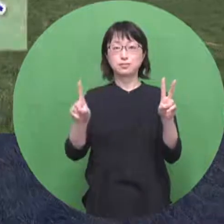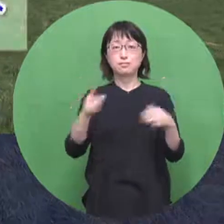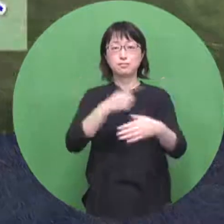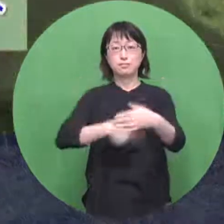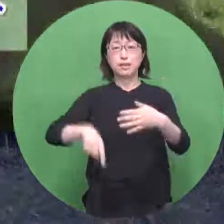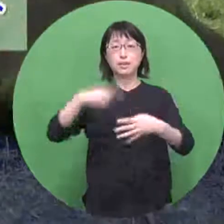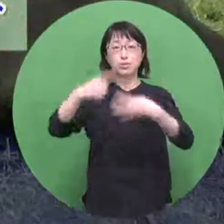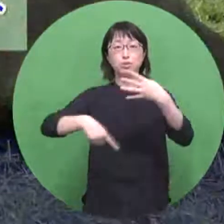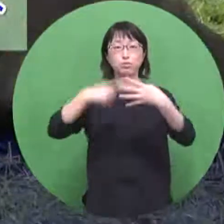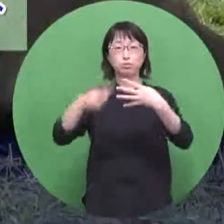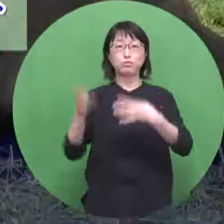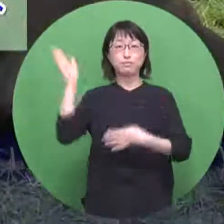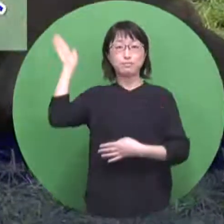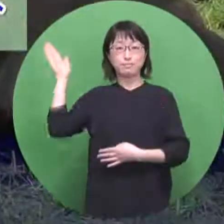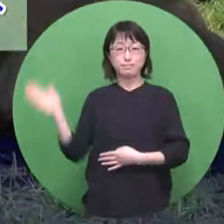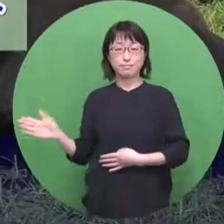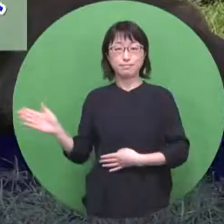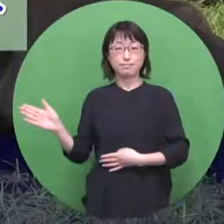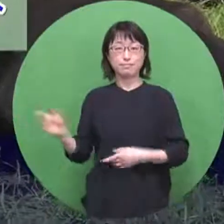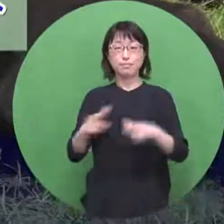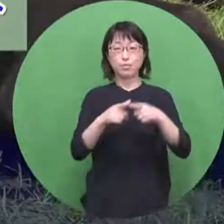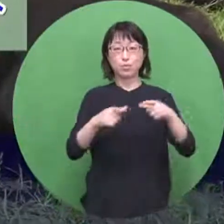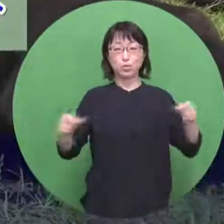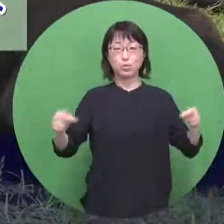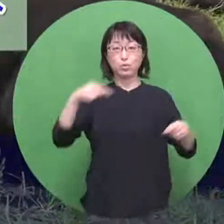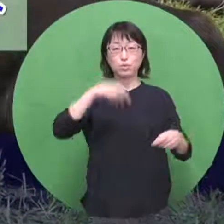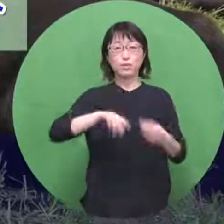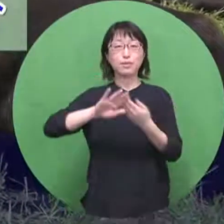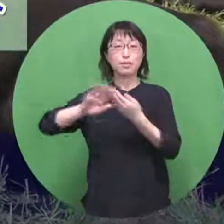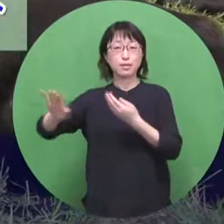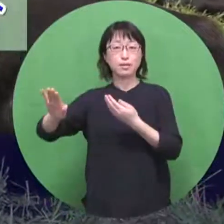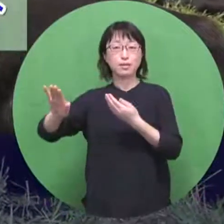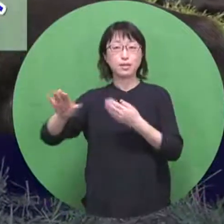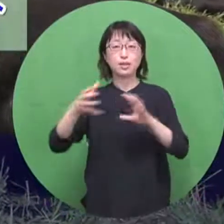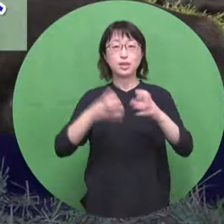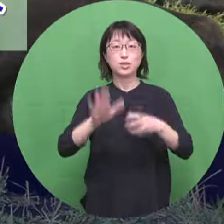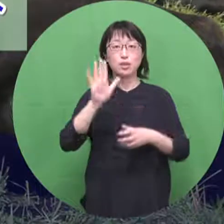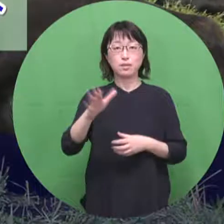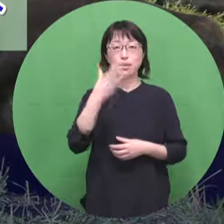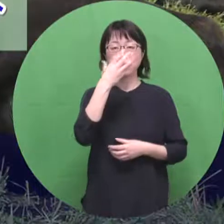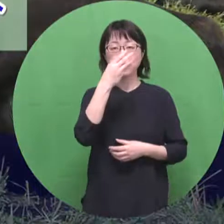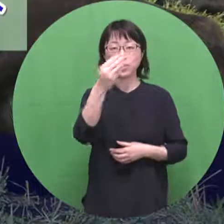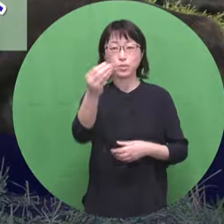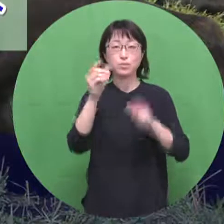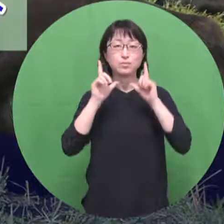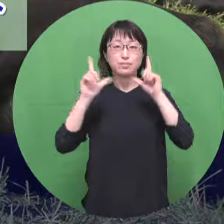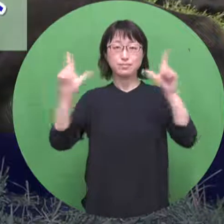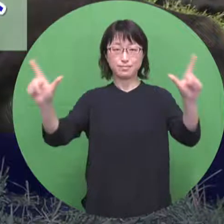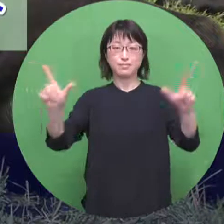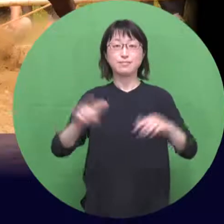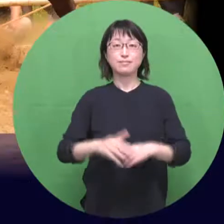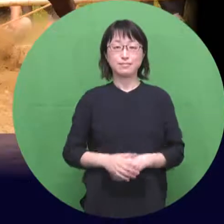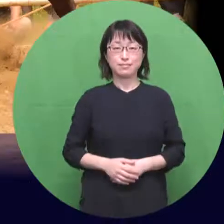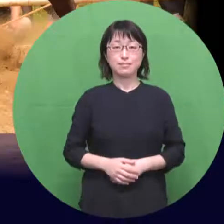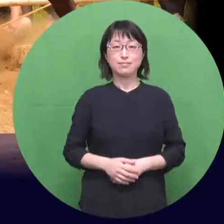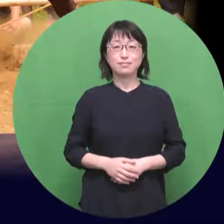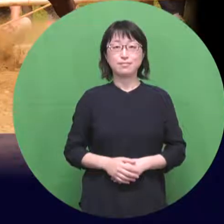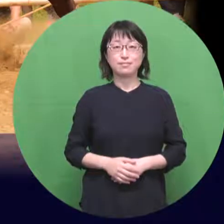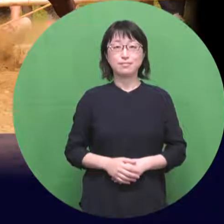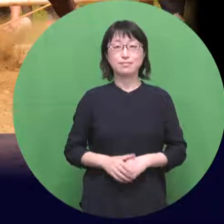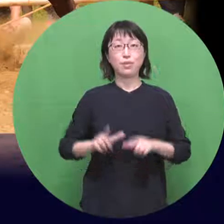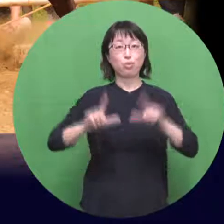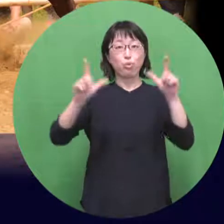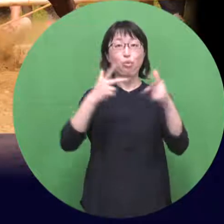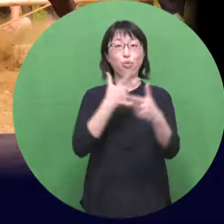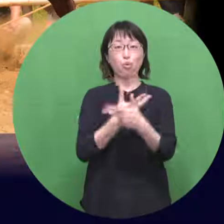2021、4つのプロジェクトで国内外に岩手の牛肉や乳製品の魅力を発信していきます。